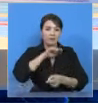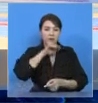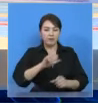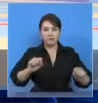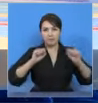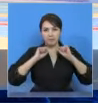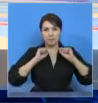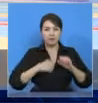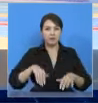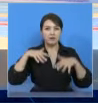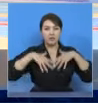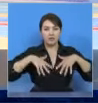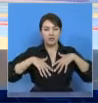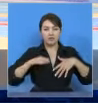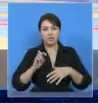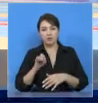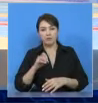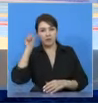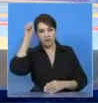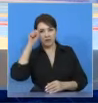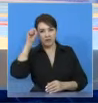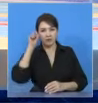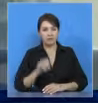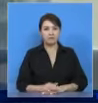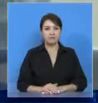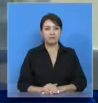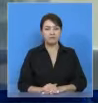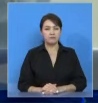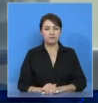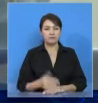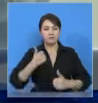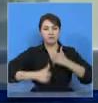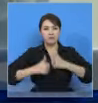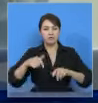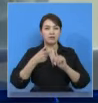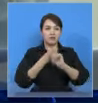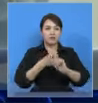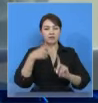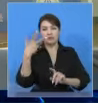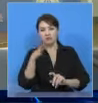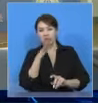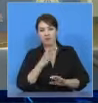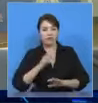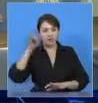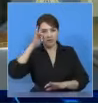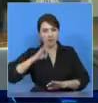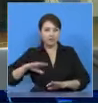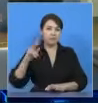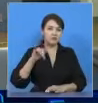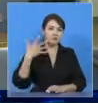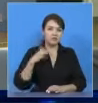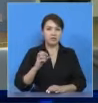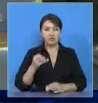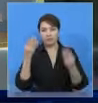спортсменов из грузии кыргызстана и узбекистана соревнования были приурочены 30 летию независимости страны 105-летию